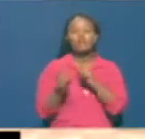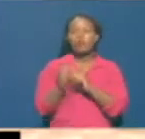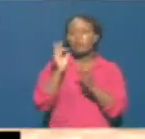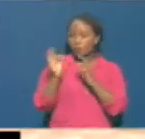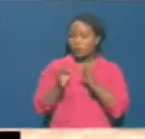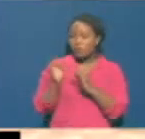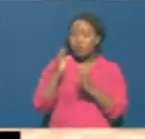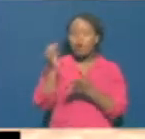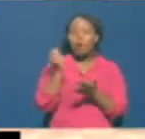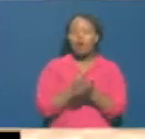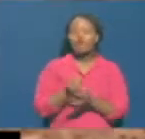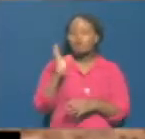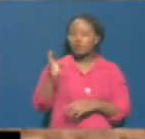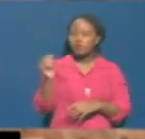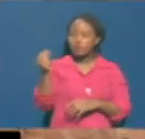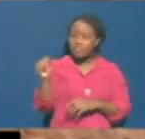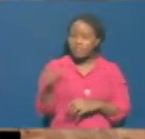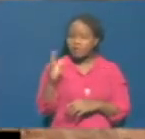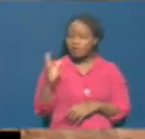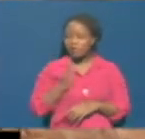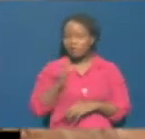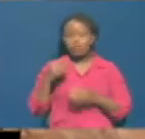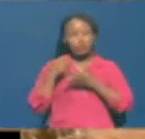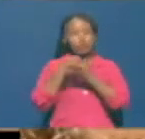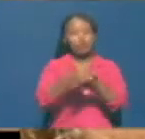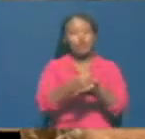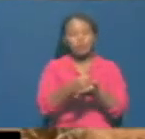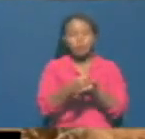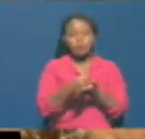CS Matiang, atusaidie. KK Itumbi, Lunchtime News.